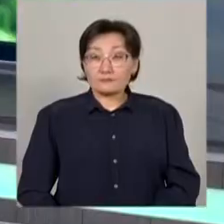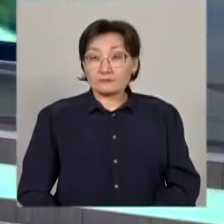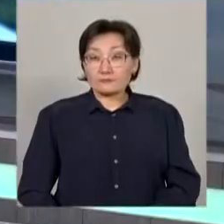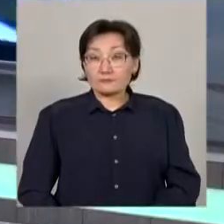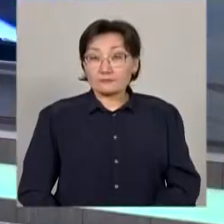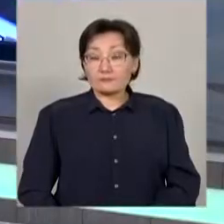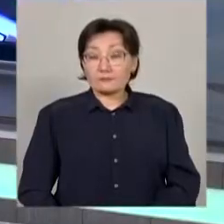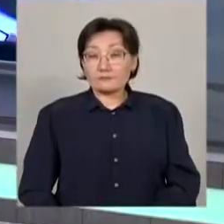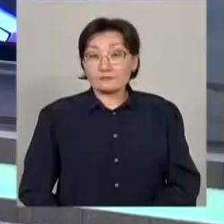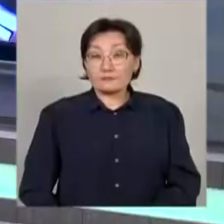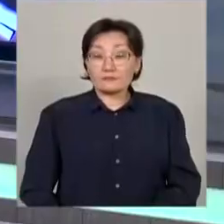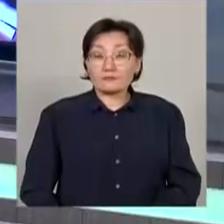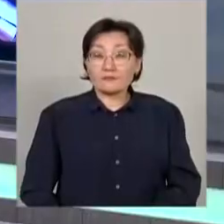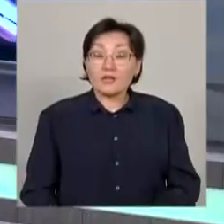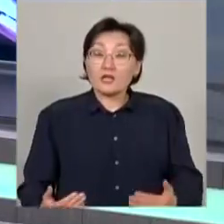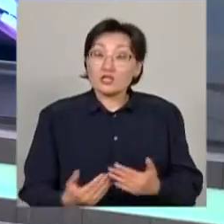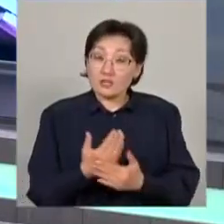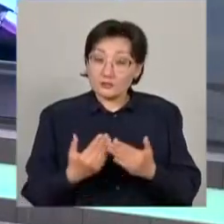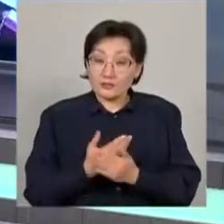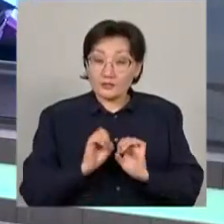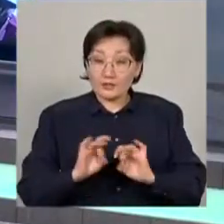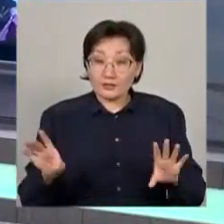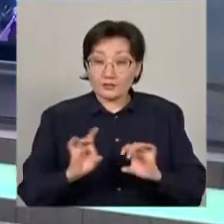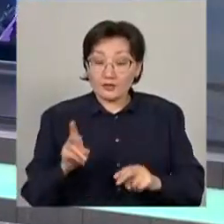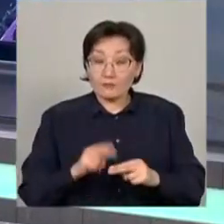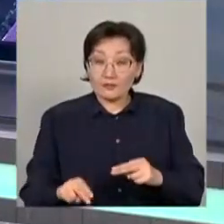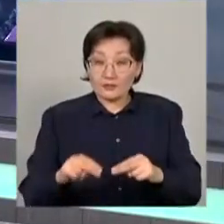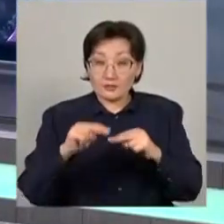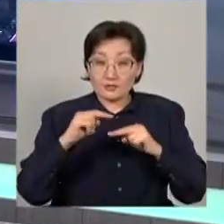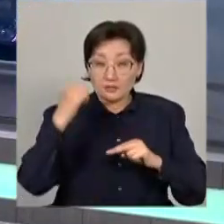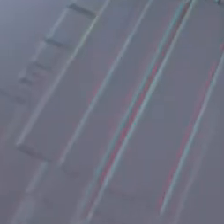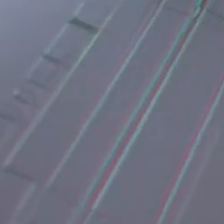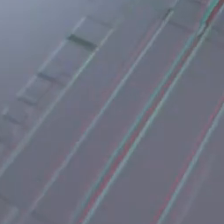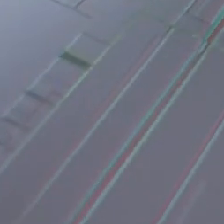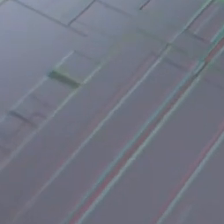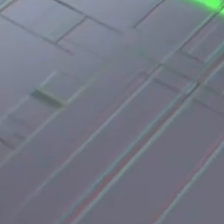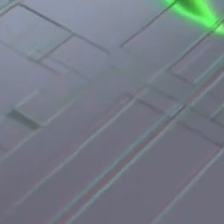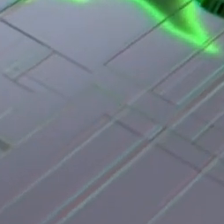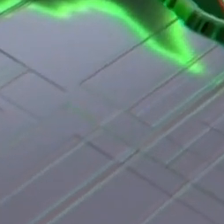Құрметті көрермен, бізге келіп жеткен ақпараттар легі осымен тәмам. Мен сіздермен қоштасам.